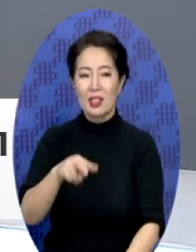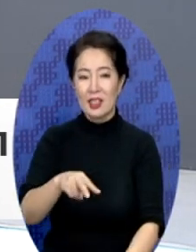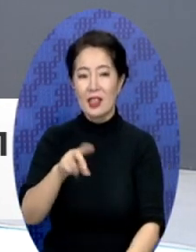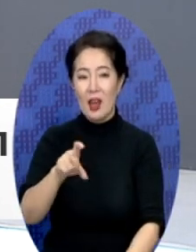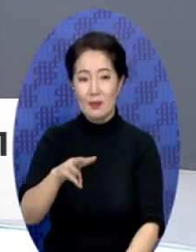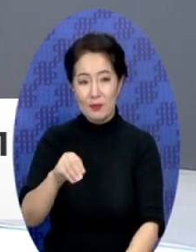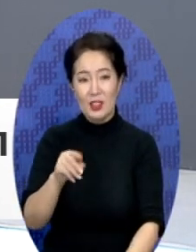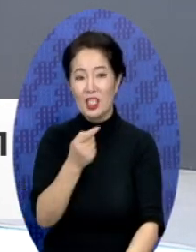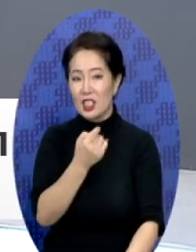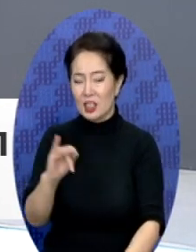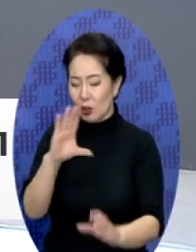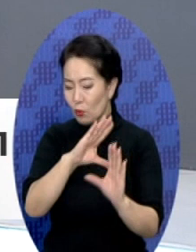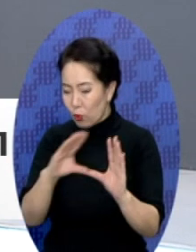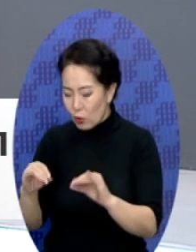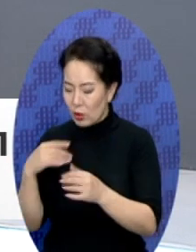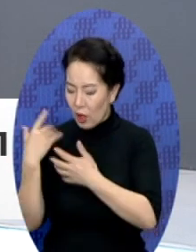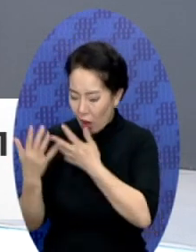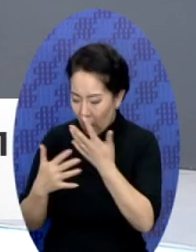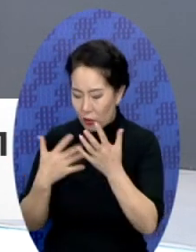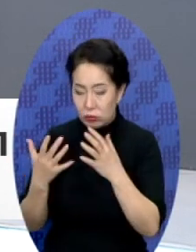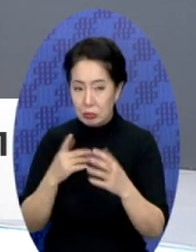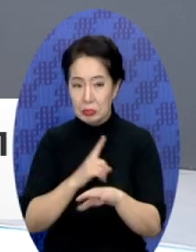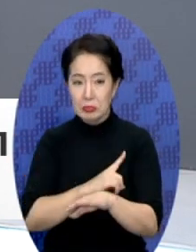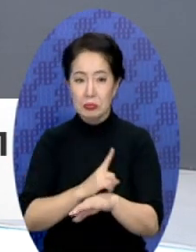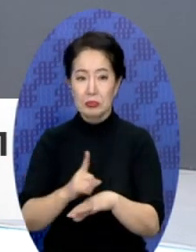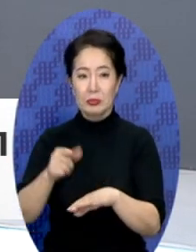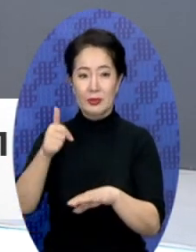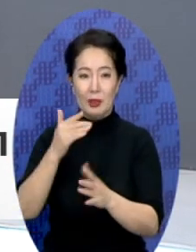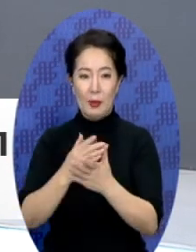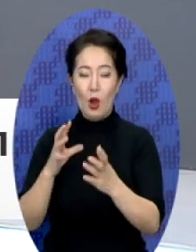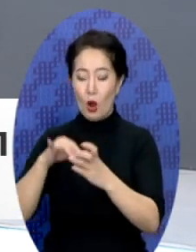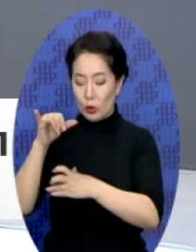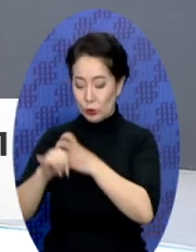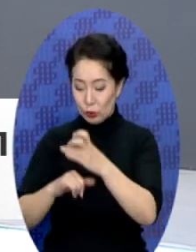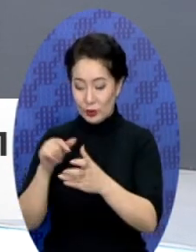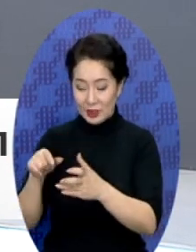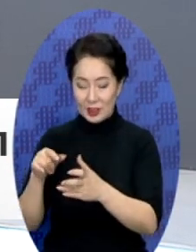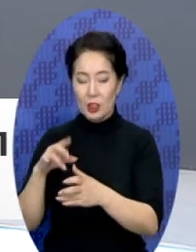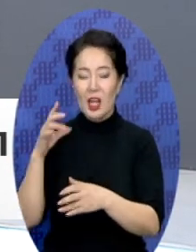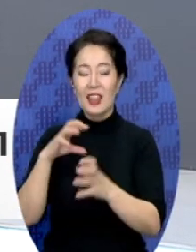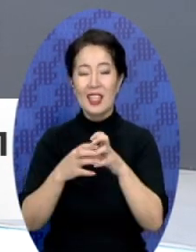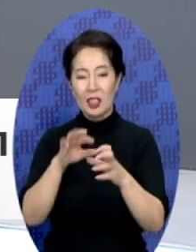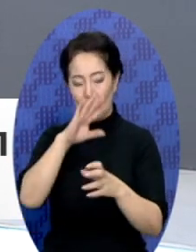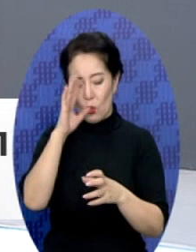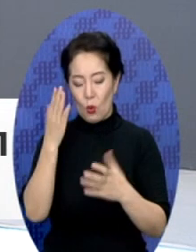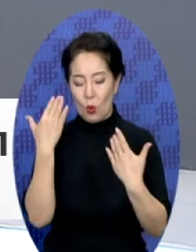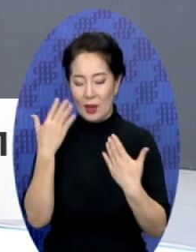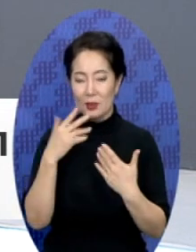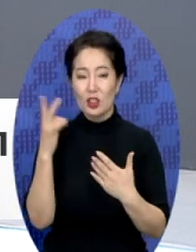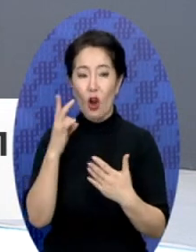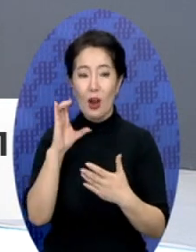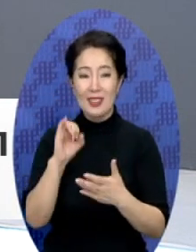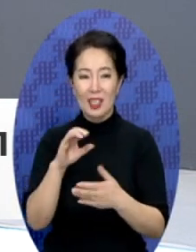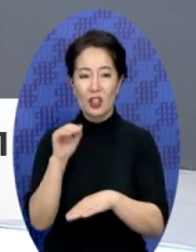нэг арга хэмжээ бий болсон илүү үр дүнтэй байсан гэдгийг бол одоо олон улсын одоо дэлхийн уран амьсгалын ногоон сангийн одоо суурин төлөвчлөлт онцлон хэлж байсан.